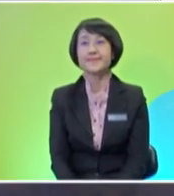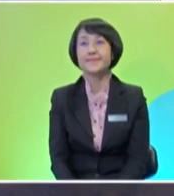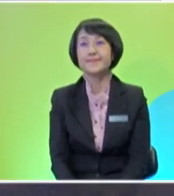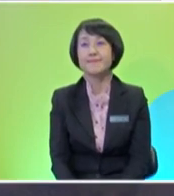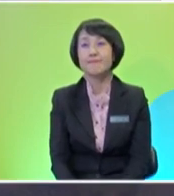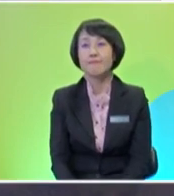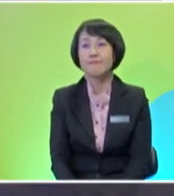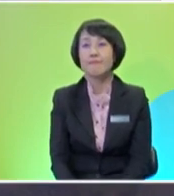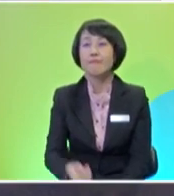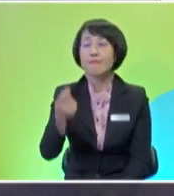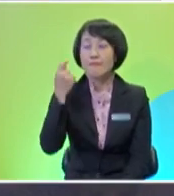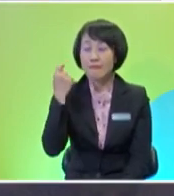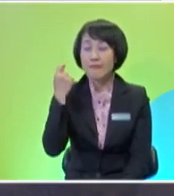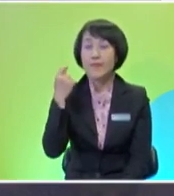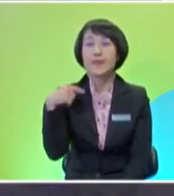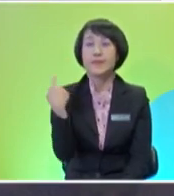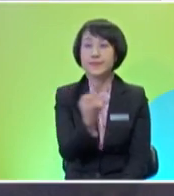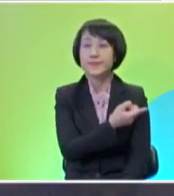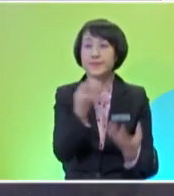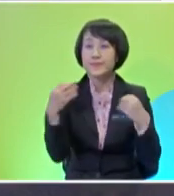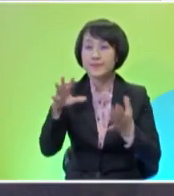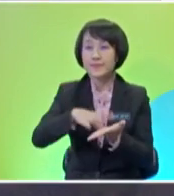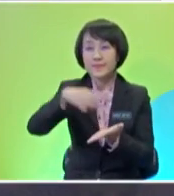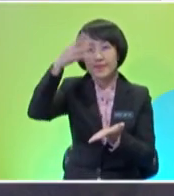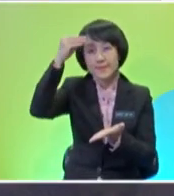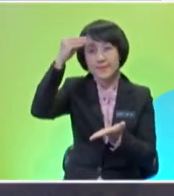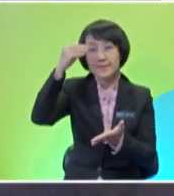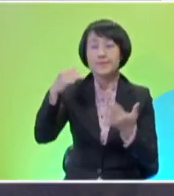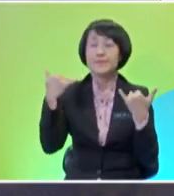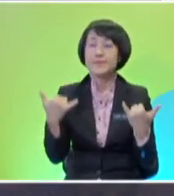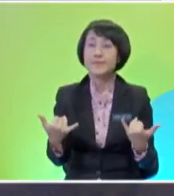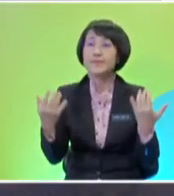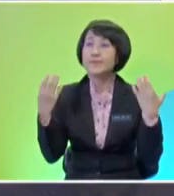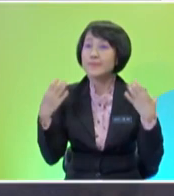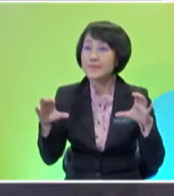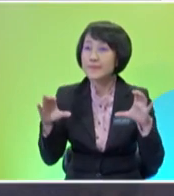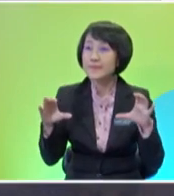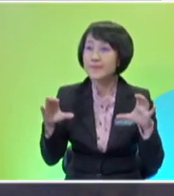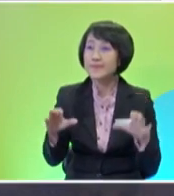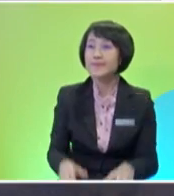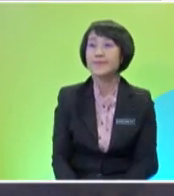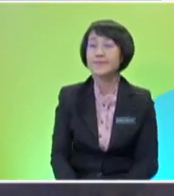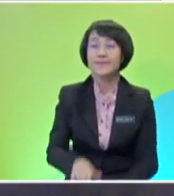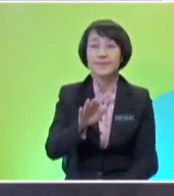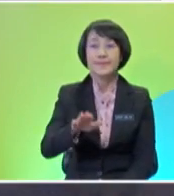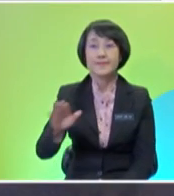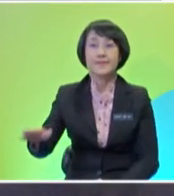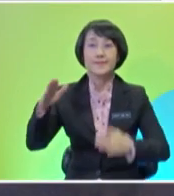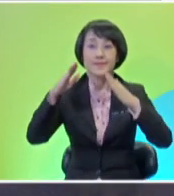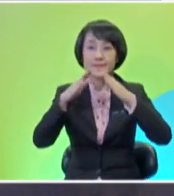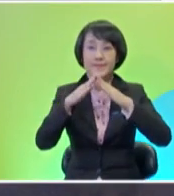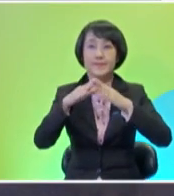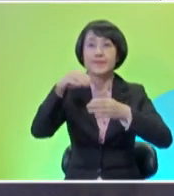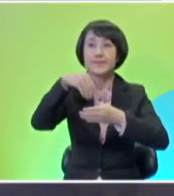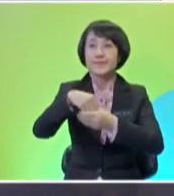tadi kita udah belajar sekarang kita nak coba pula adik-adik yang berada di rumah dan juga di